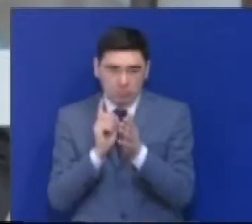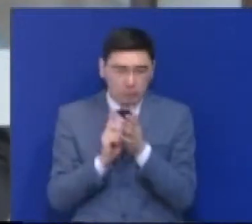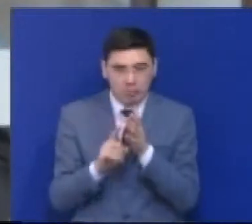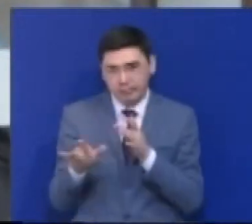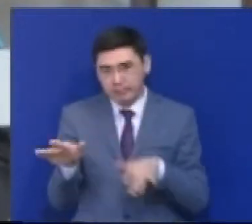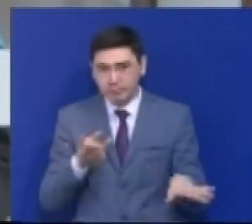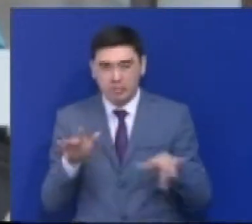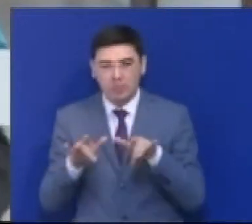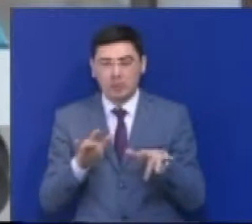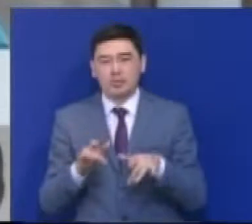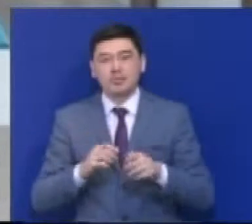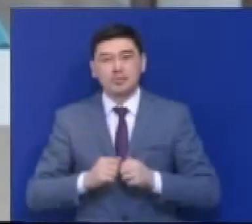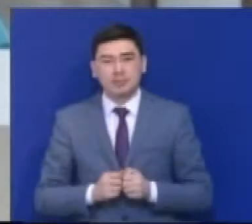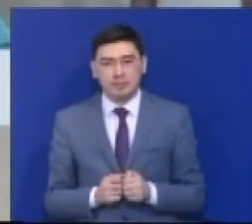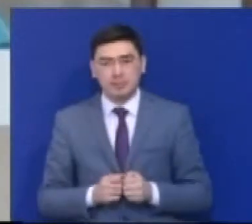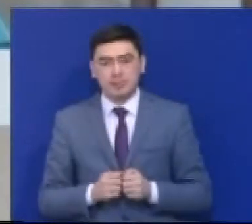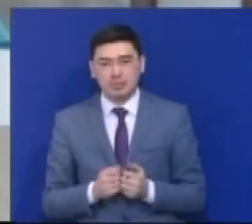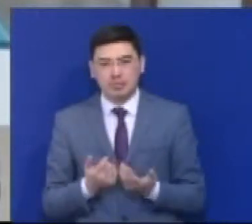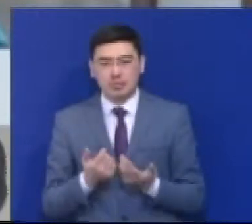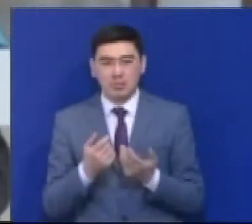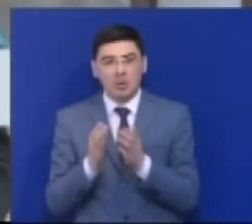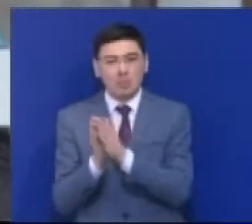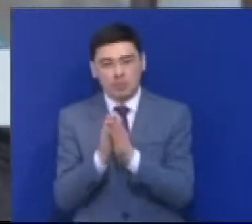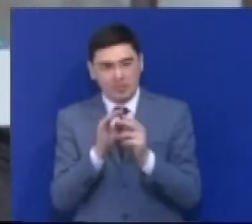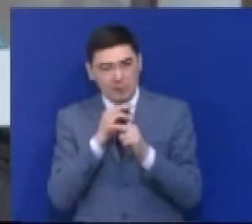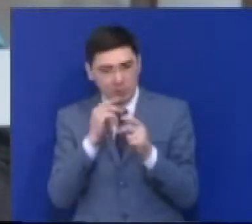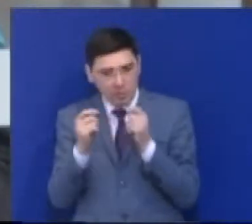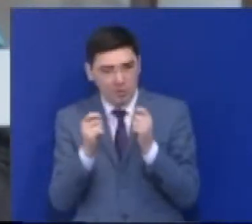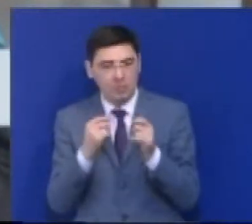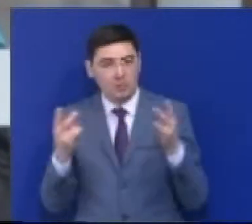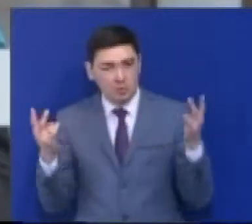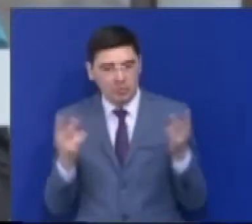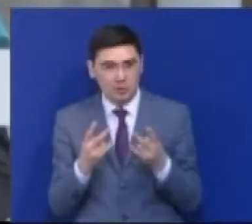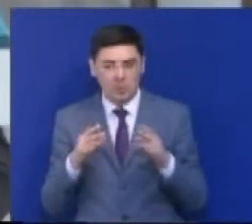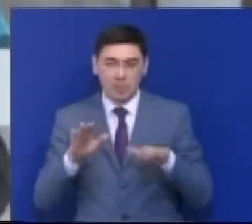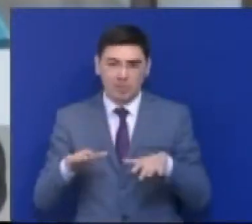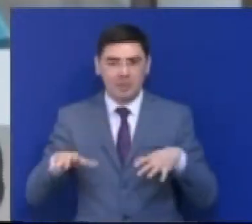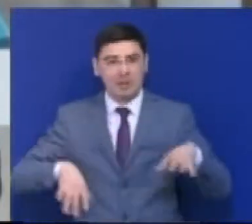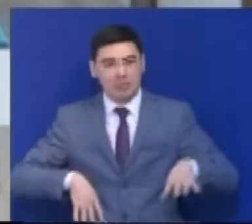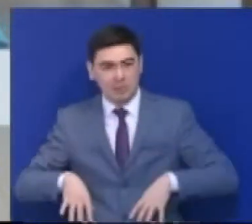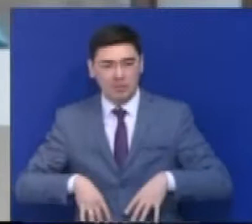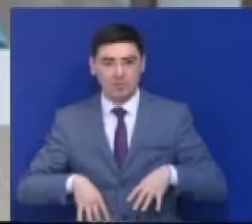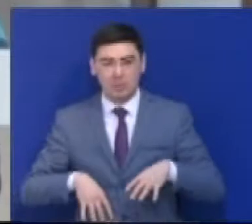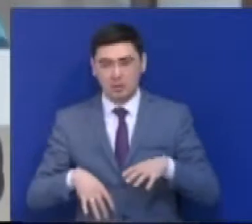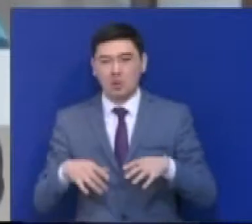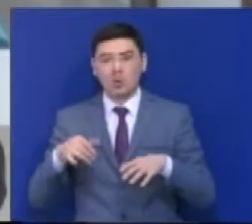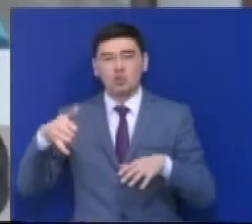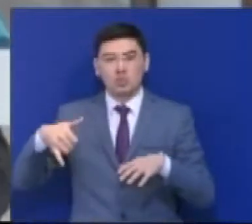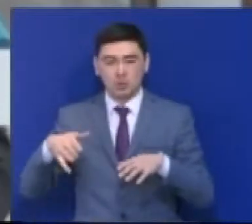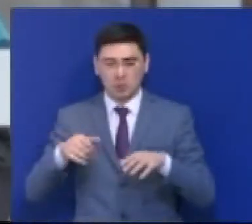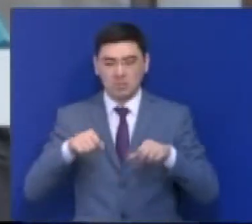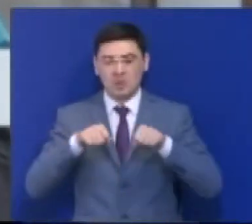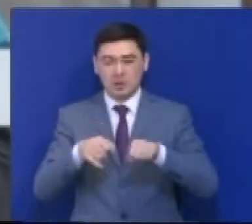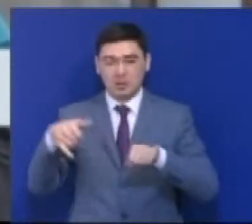Ұрлаған затын сыбайласына беріп жібереді. Сондықтан өз дүниелеріңізге абай болыңыздар. Сауда орталығында сөмкеңізді арбаға салмау керек. Көз